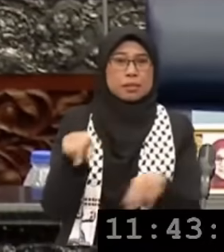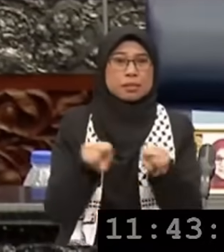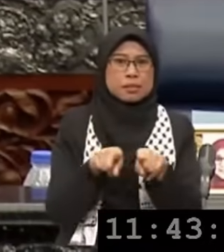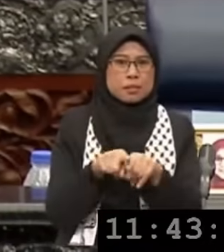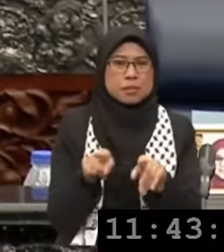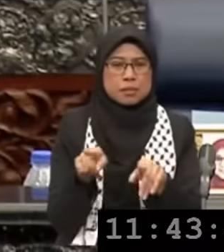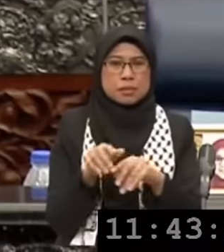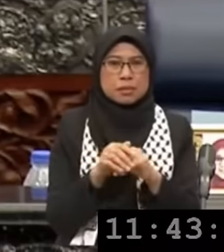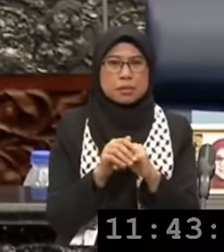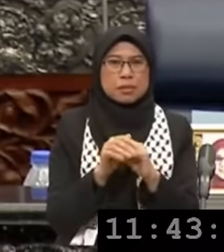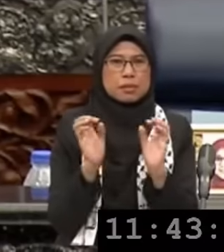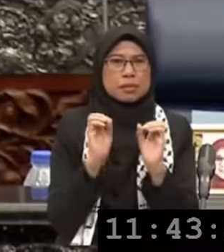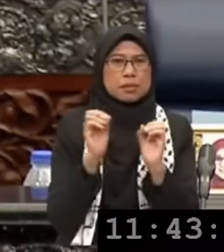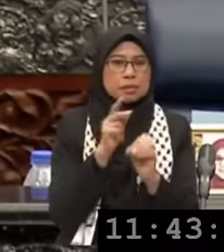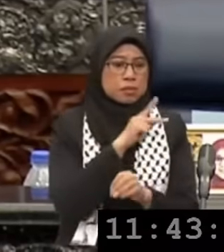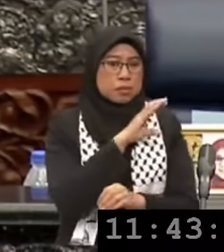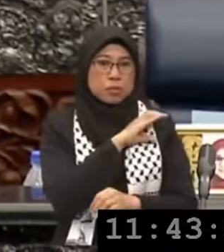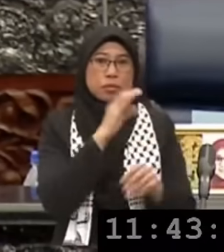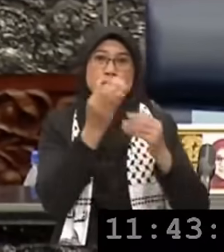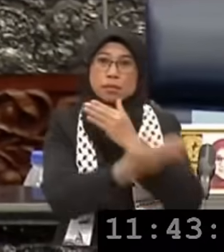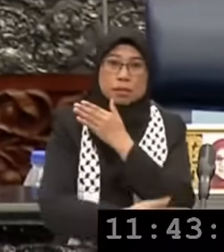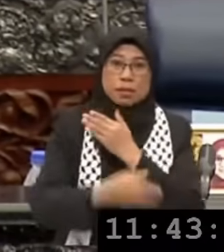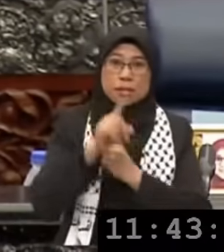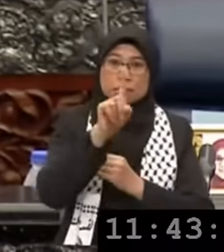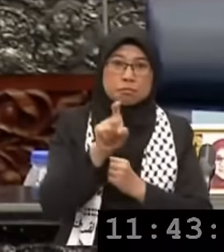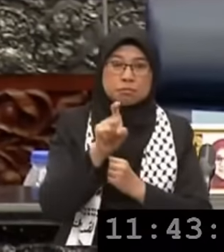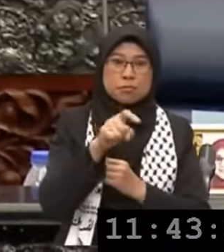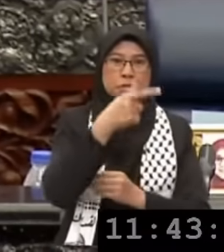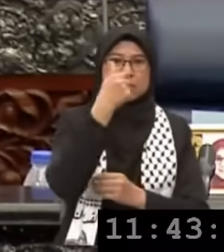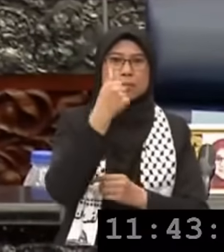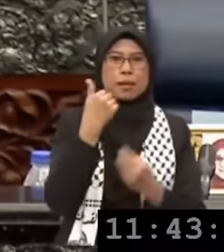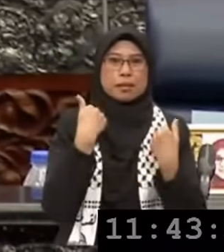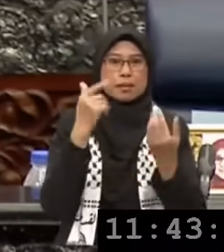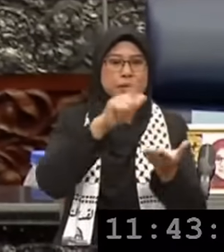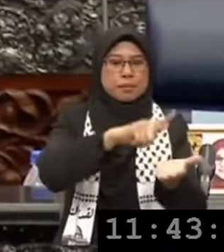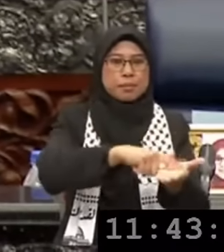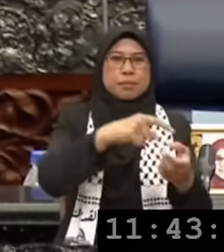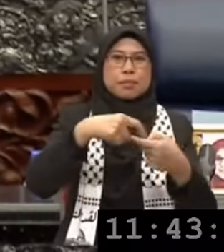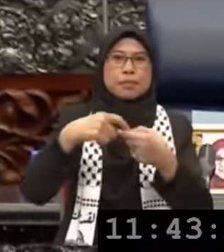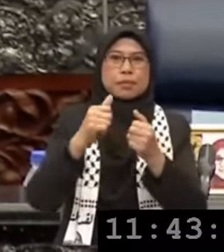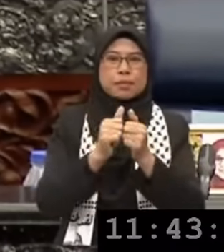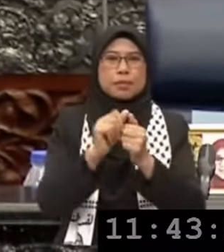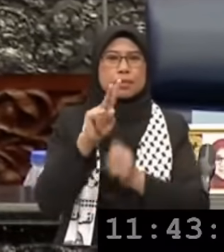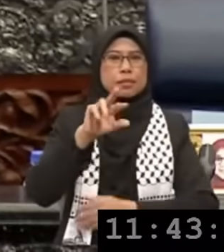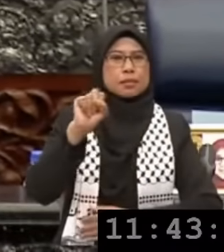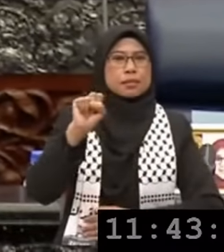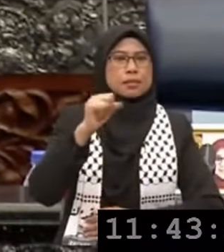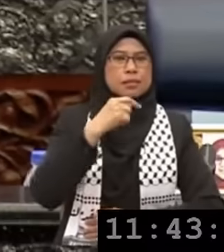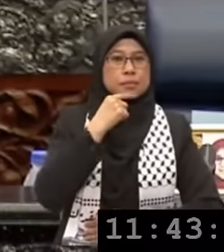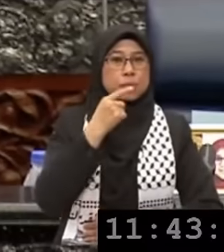tidak melibatkan ketua polis negara kerana satu laporan yang berkaitan dengan kbut